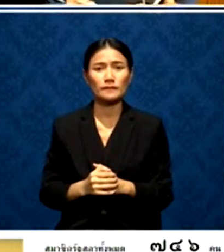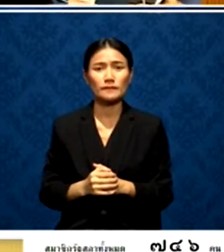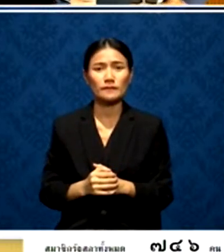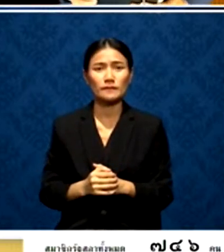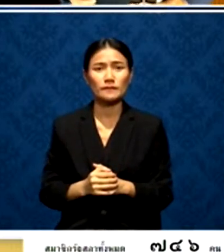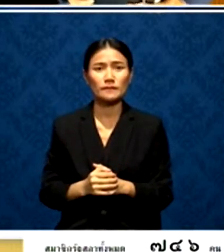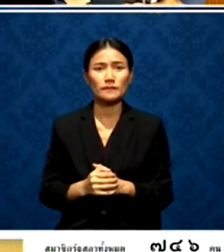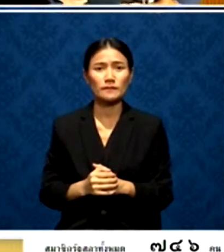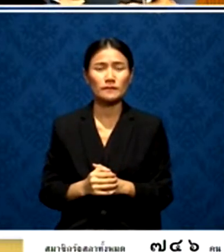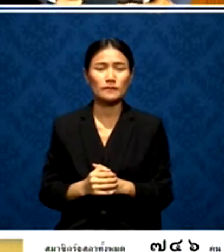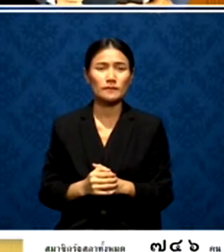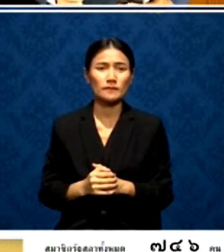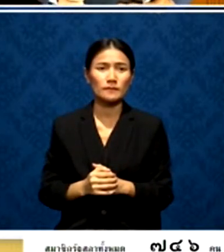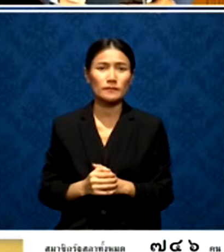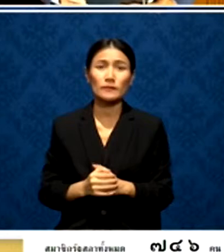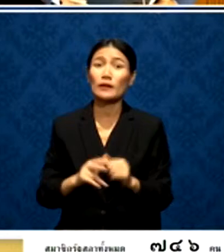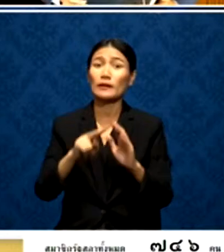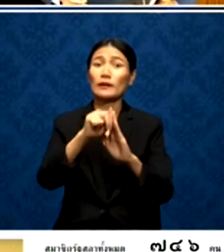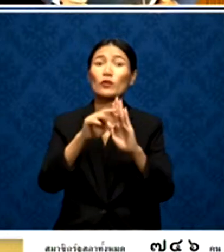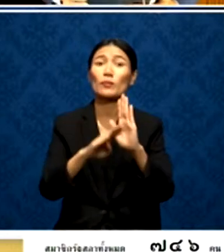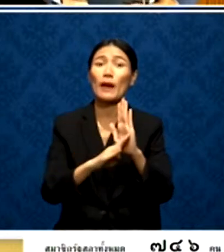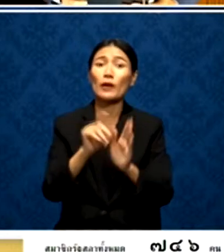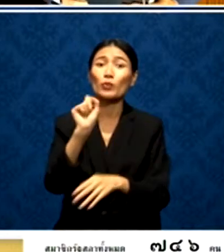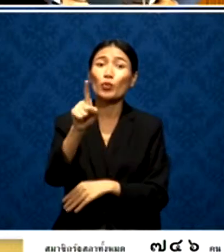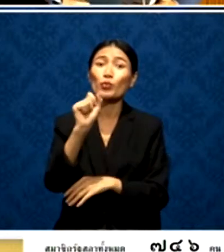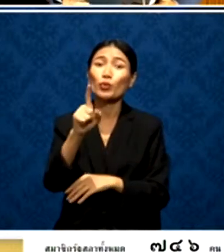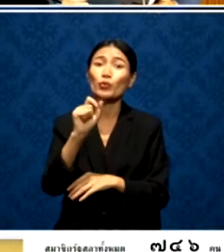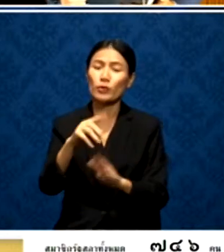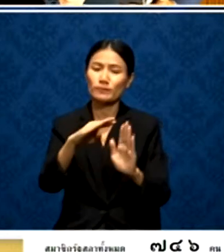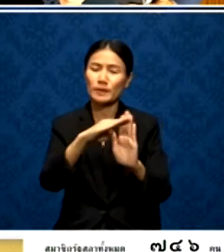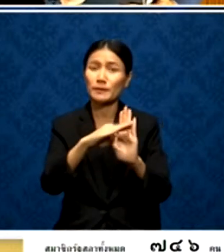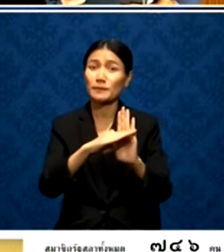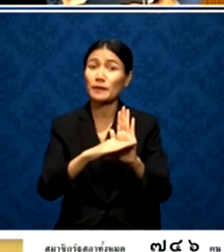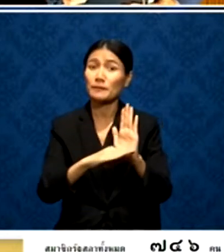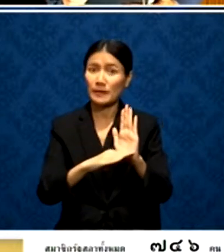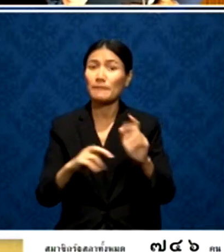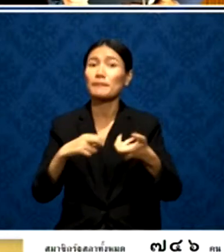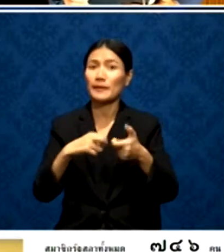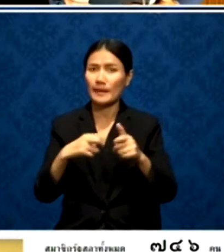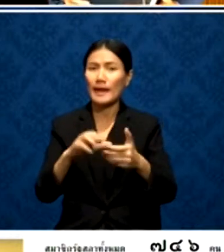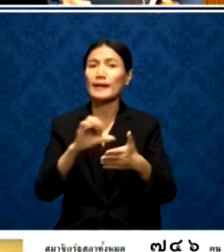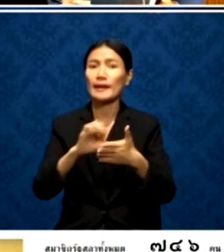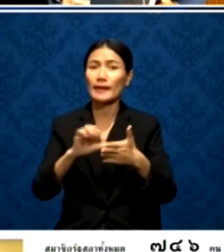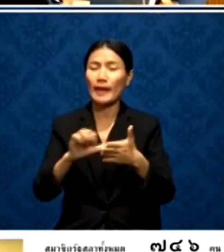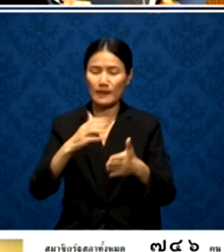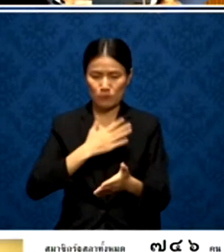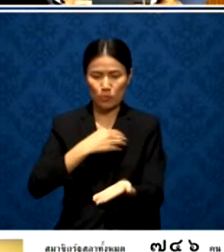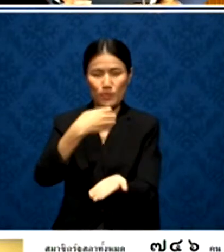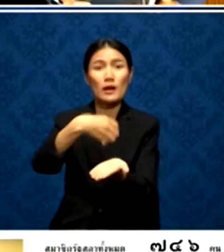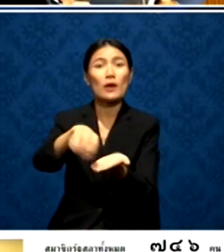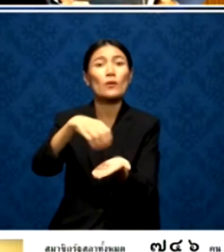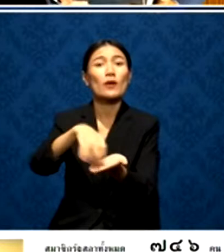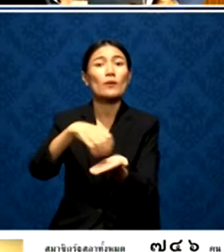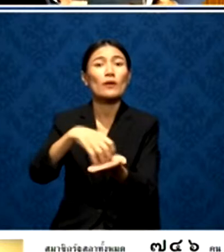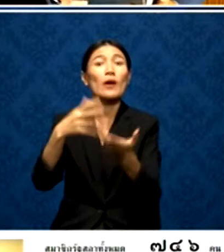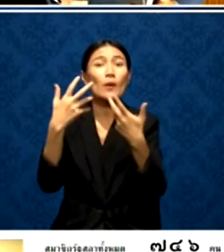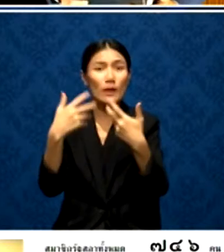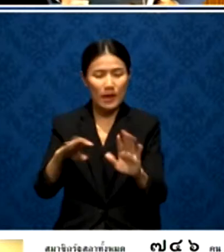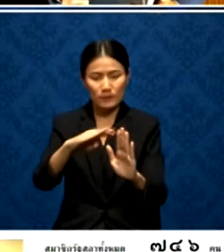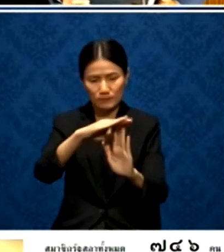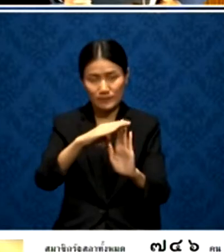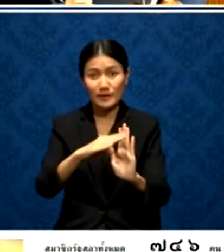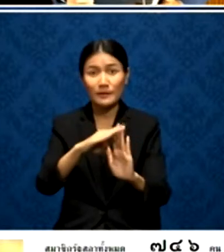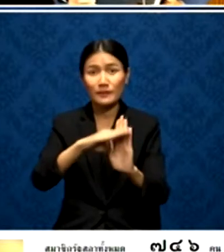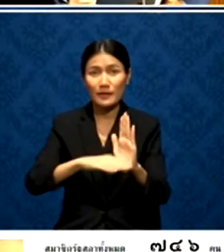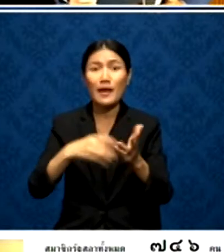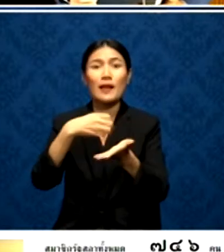พนอกจากการดำเนินนโยบายเร่งด่วนเพื่อแก้ไขปัญหาเฉพาะตามที่กล่าวไปในข้างต้นแล้วรัฐบาล